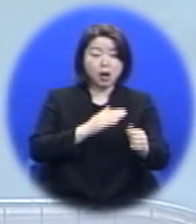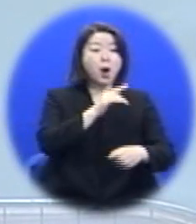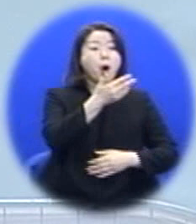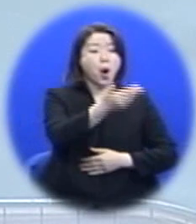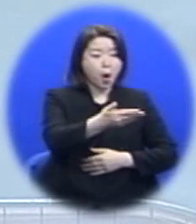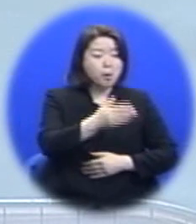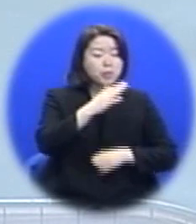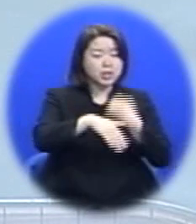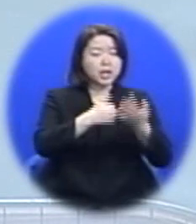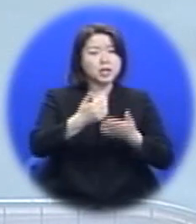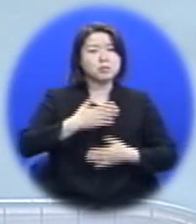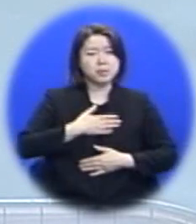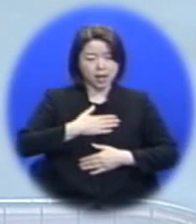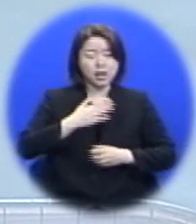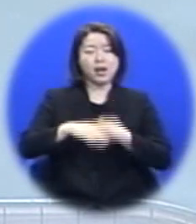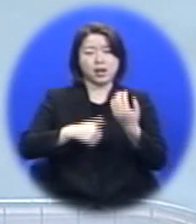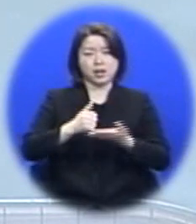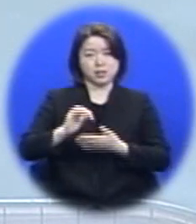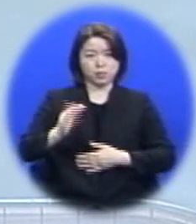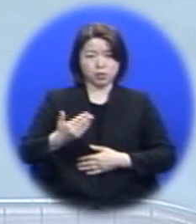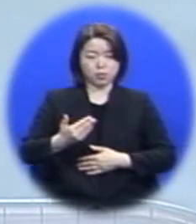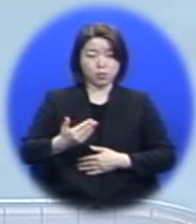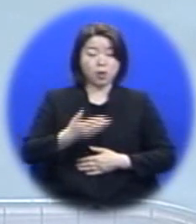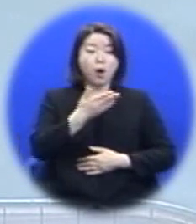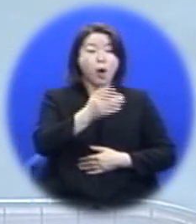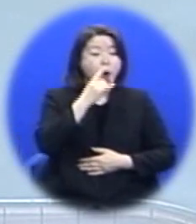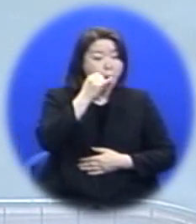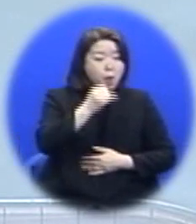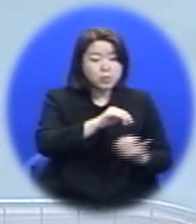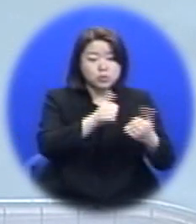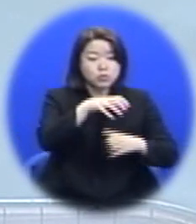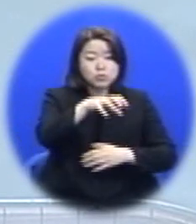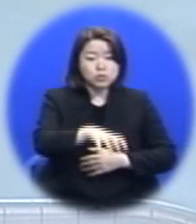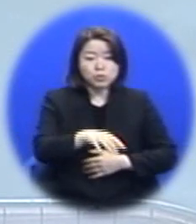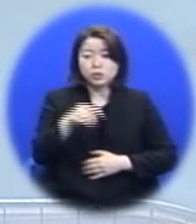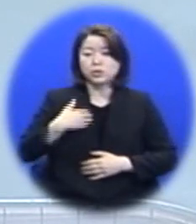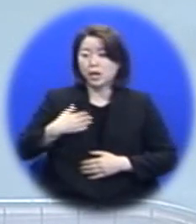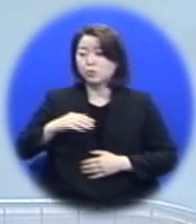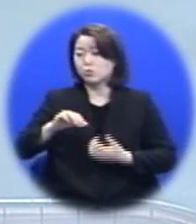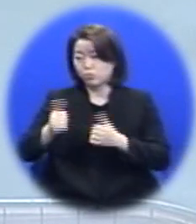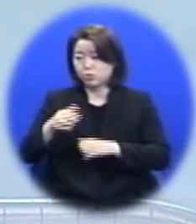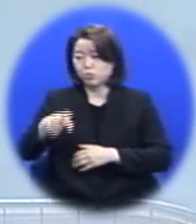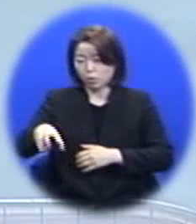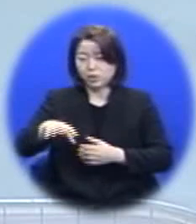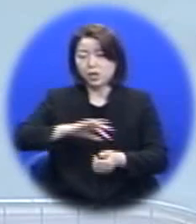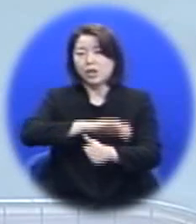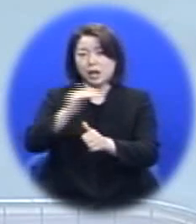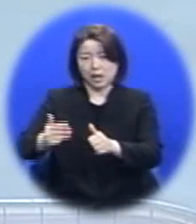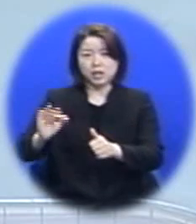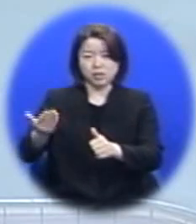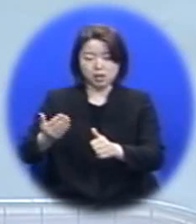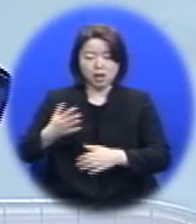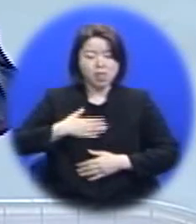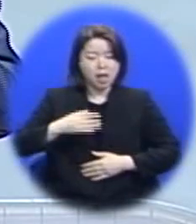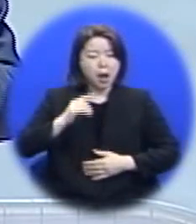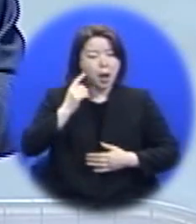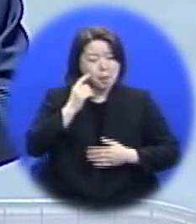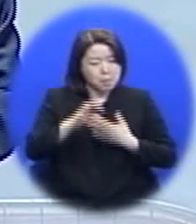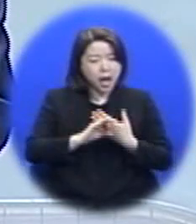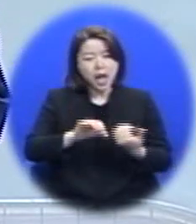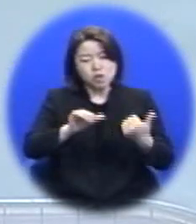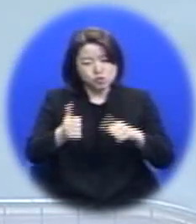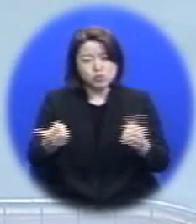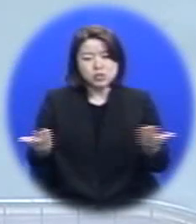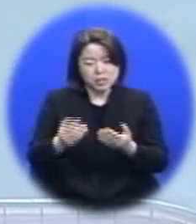하나님이 되시리니 어머니께서 죽으시는 곳에서 나도 죽어 거기 장사될 것이라. 만일 내가 죽는 일 외에